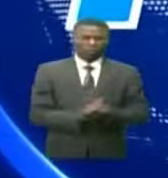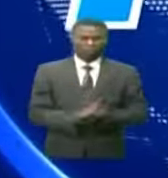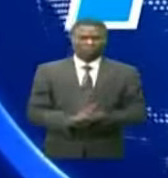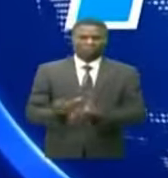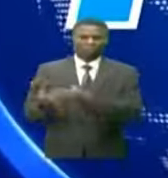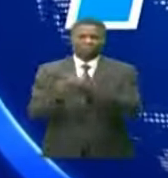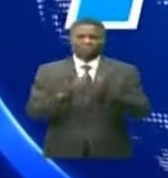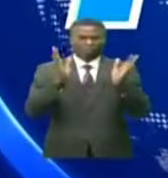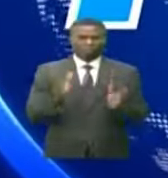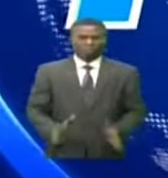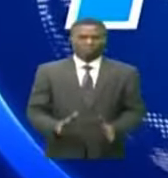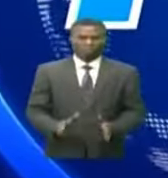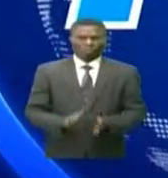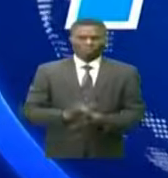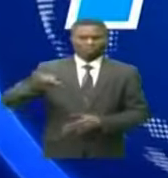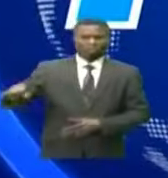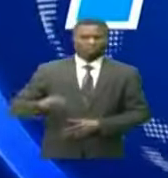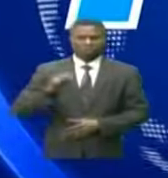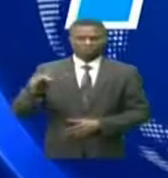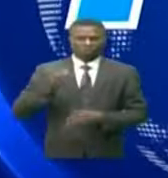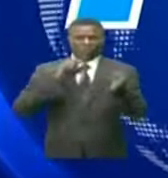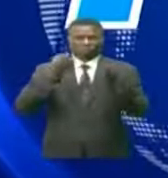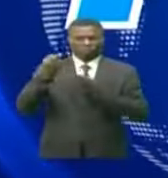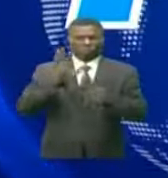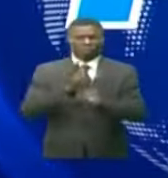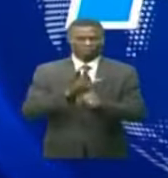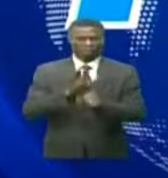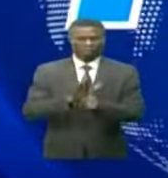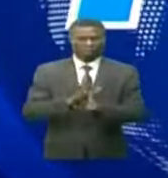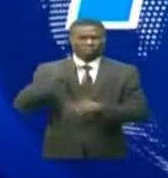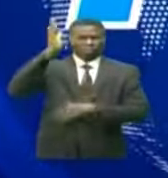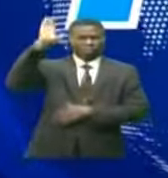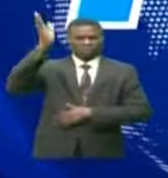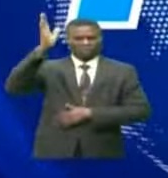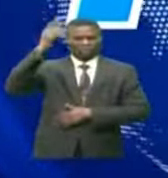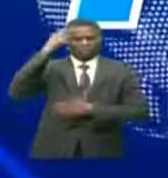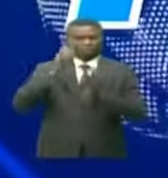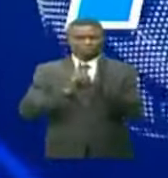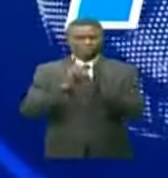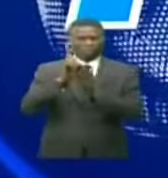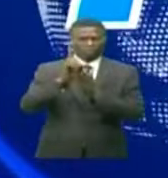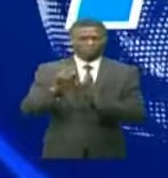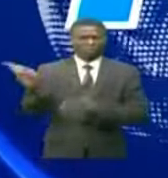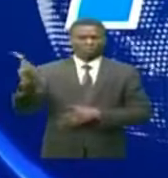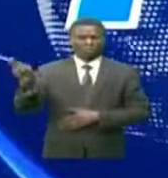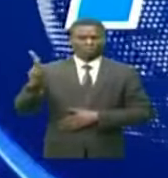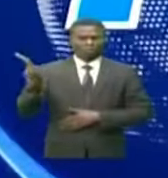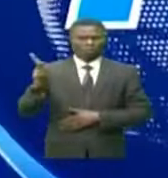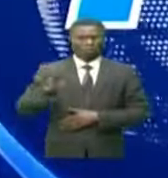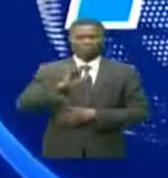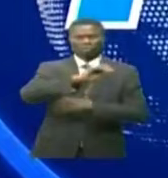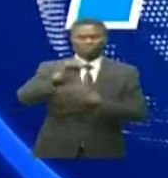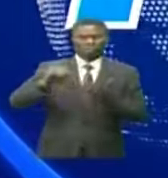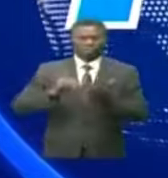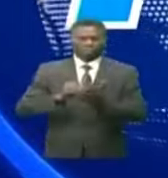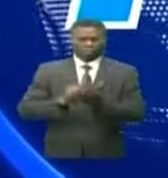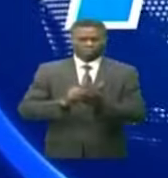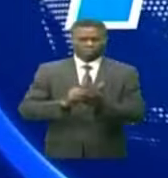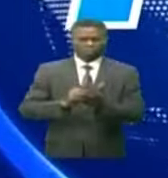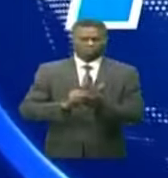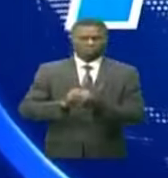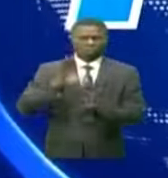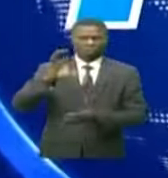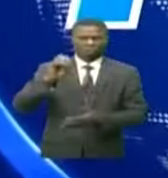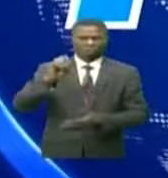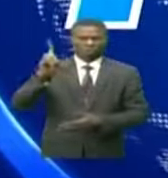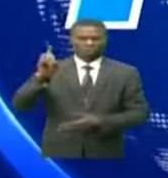coordonnateur Jean Mabi a donné des éléments d'information à la conférence pour le développement du Kasaï-Est occidental Codesco Asbel.